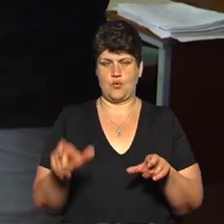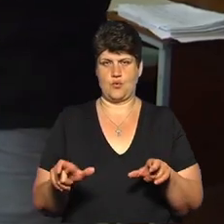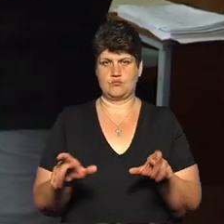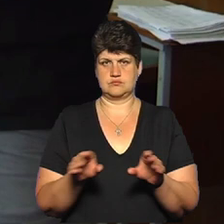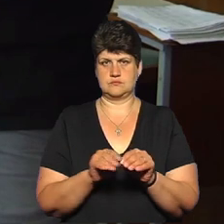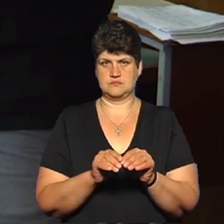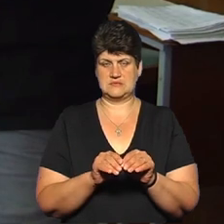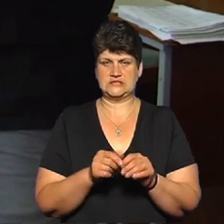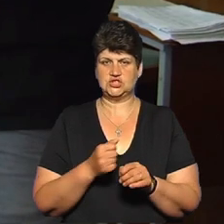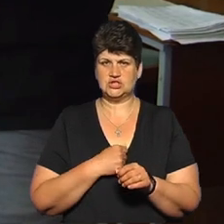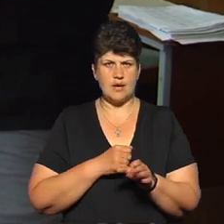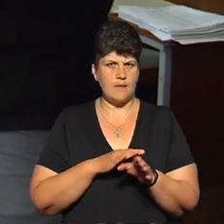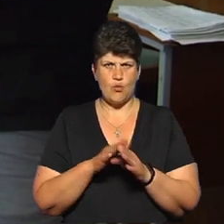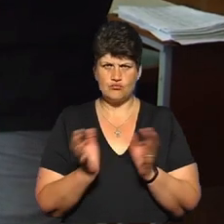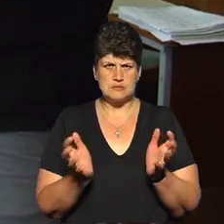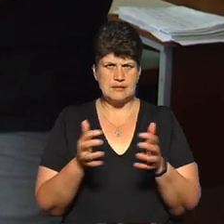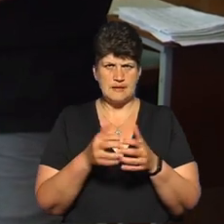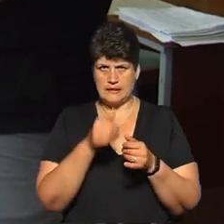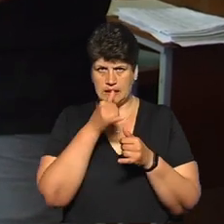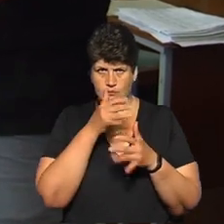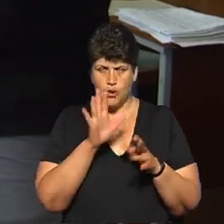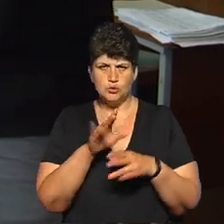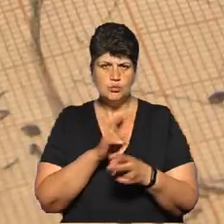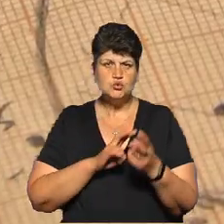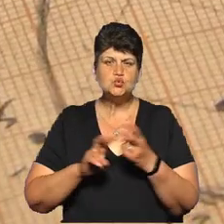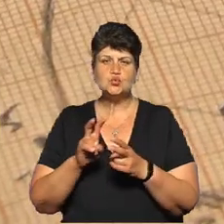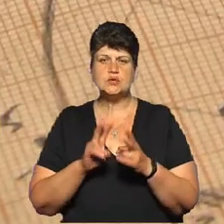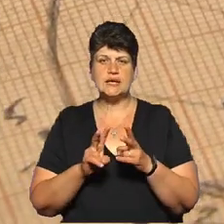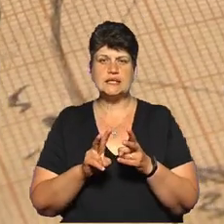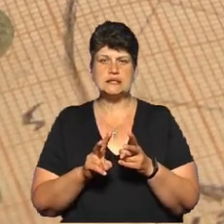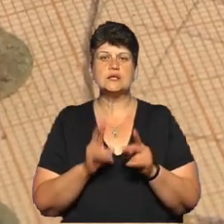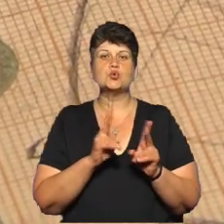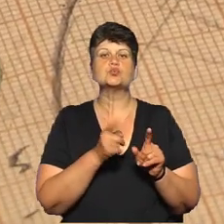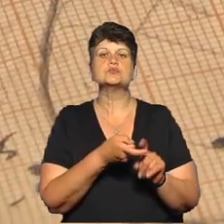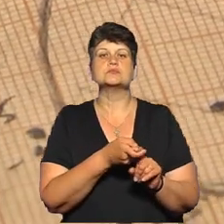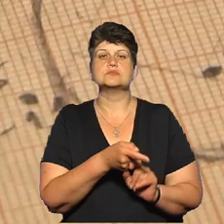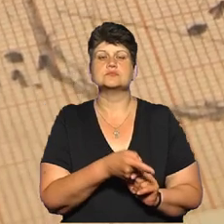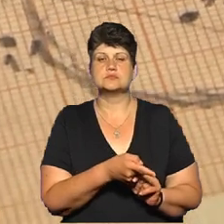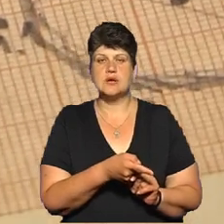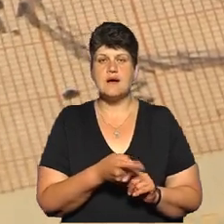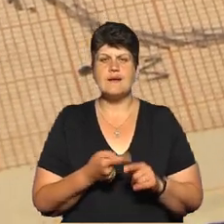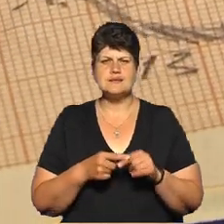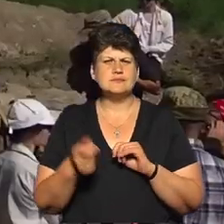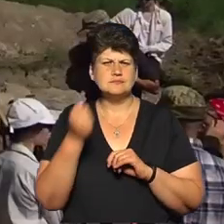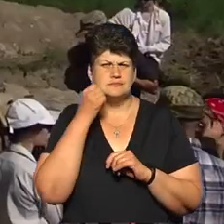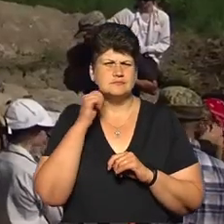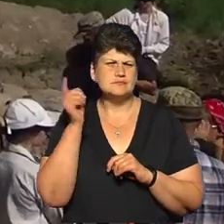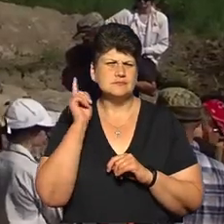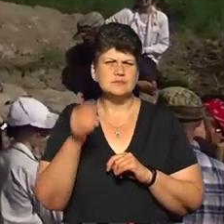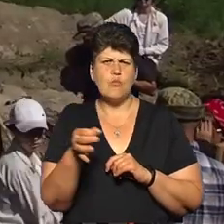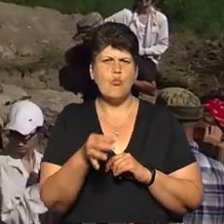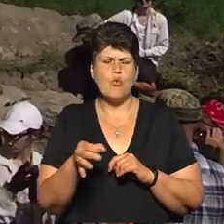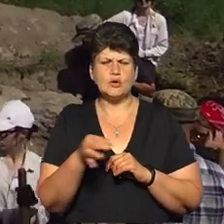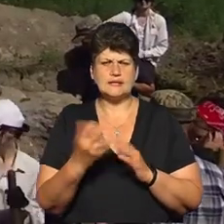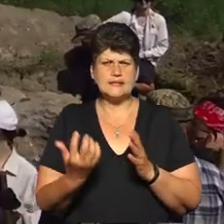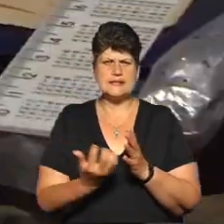її не вдалося зібрати, але також будемо шукати роду, якому вона належала. А це давні монети, які теж знайшли в долівці житла, розповідає археолог